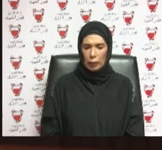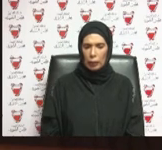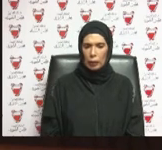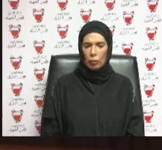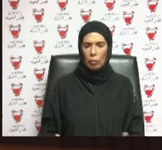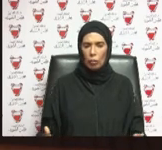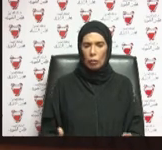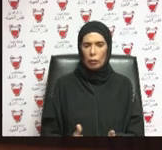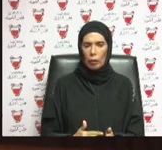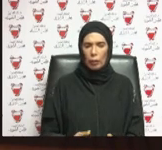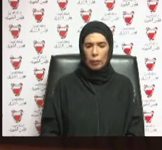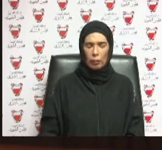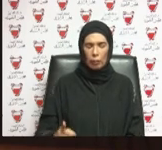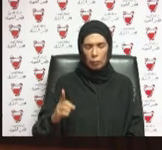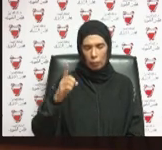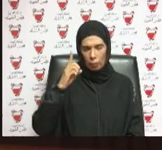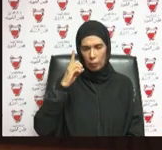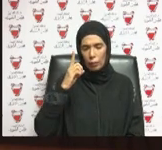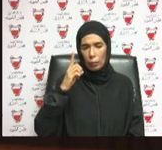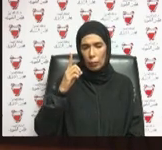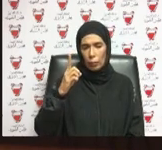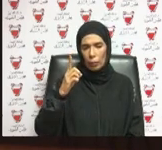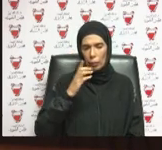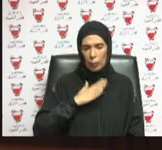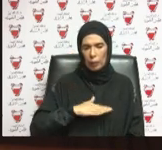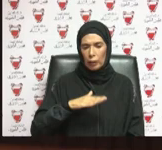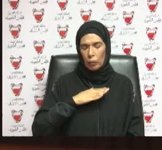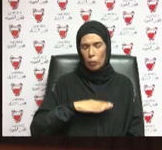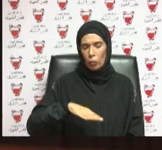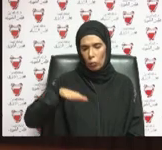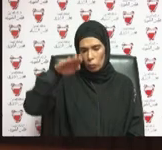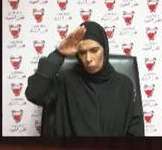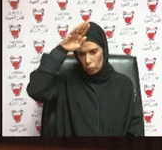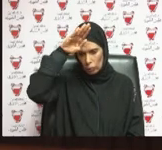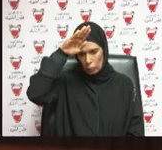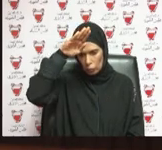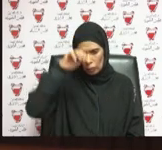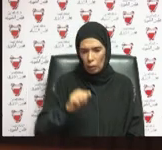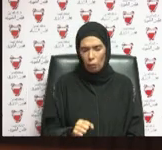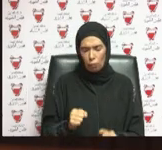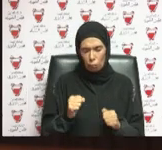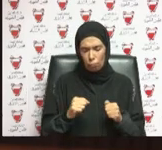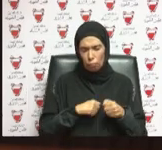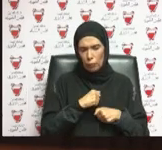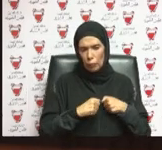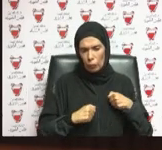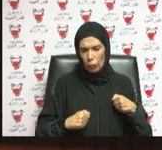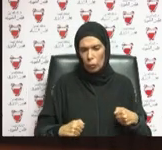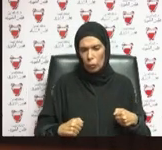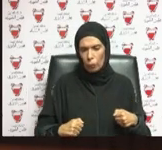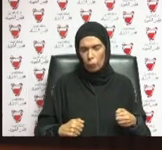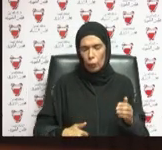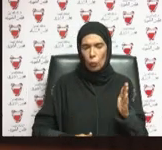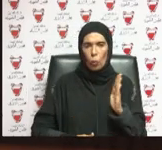ختاماً، أسأل الله العلي القدير أن يصبر جلالة الملك على مصابه الجلل، وأن يوافق